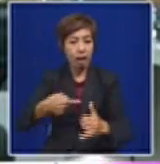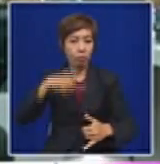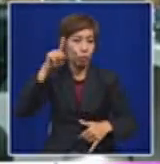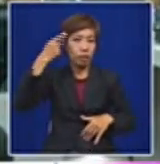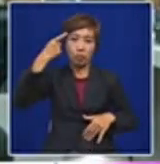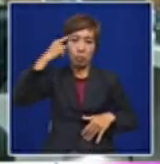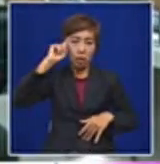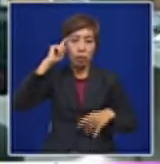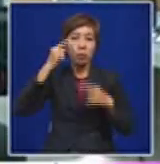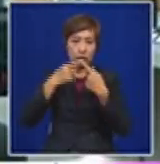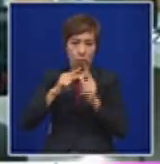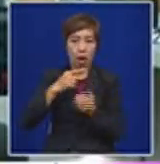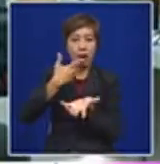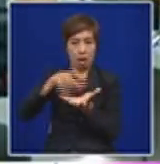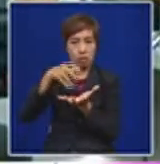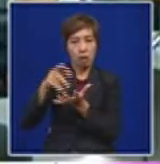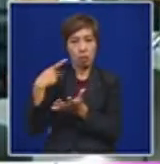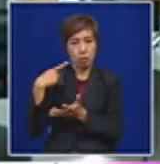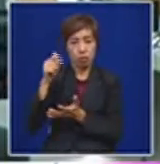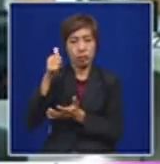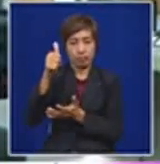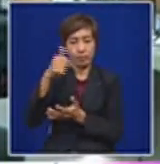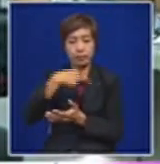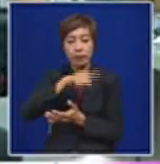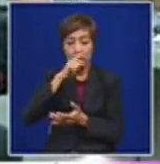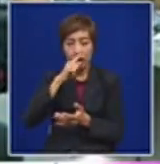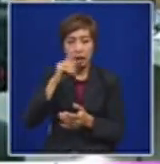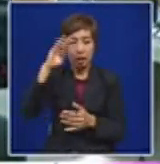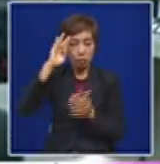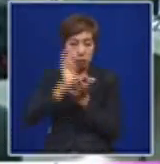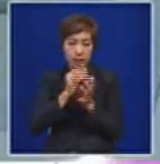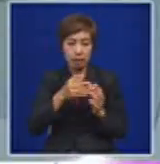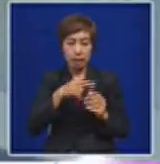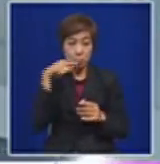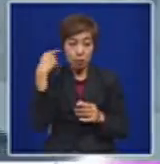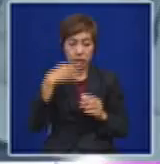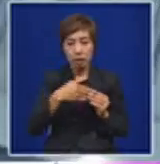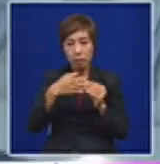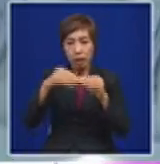นี้ตำรวจจะพานางสาวปริศนาไปชี้จุดสถานที่ต่างๆเช่นจุดเก็บเงิน